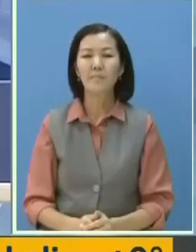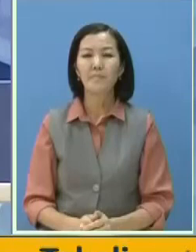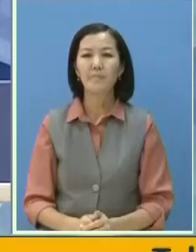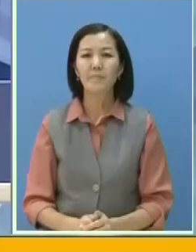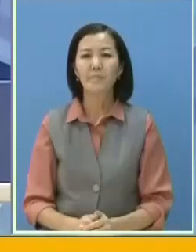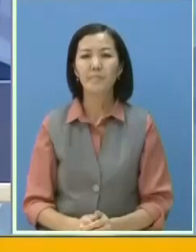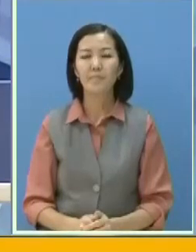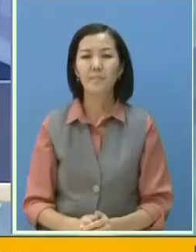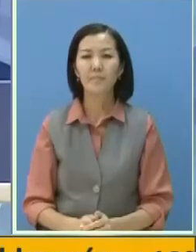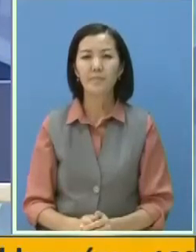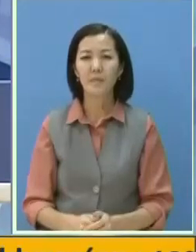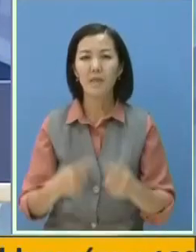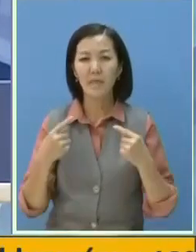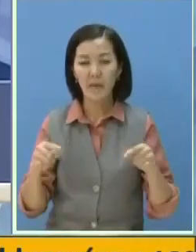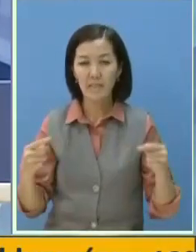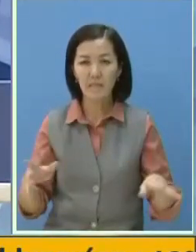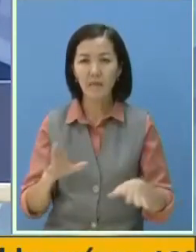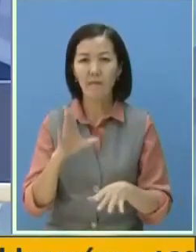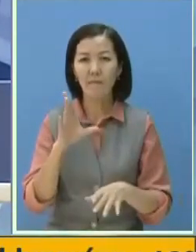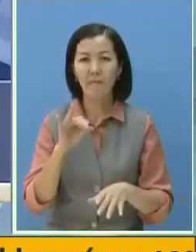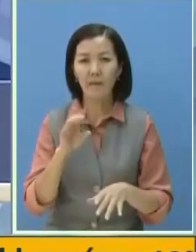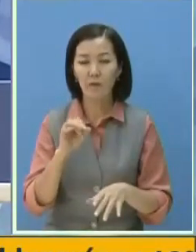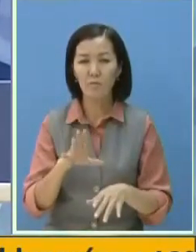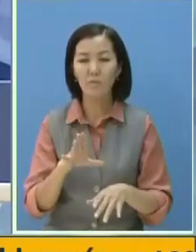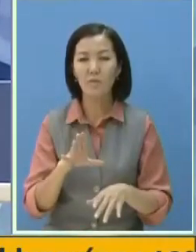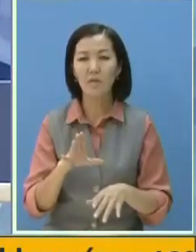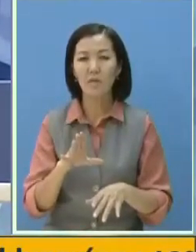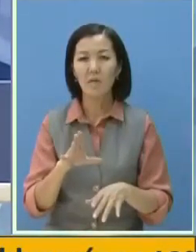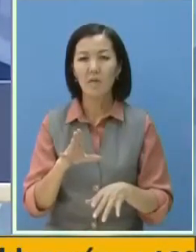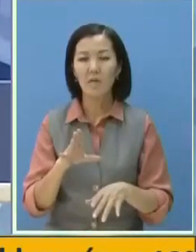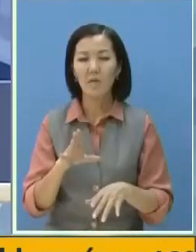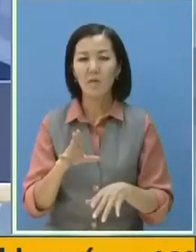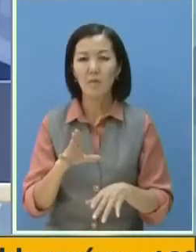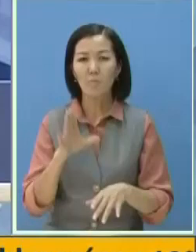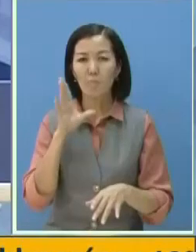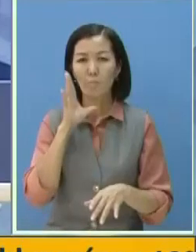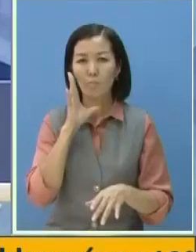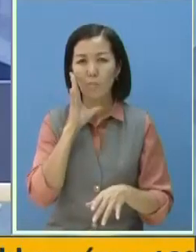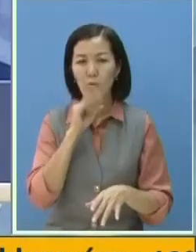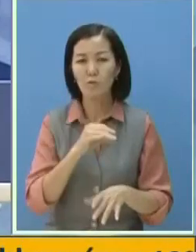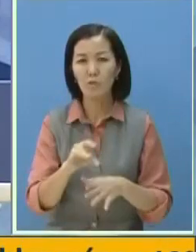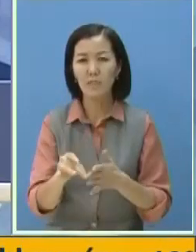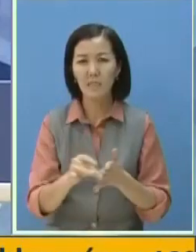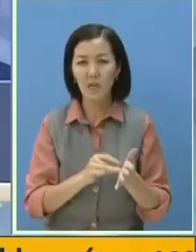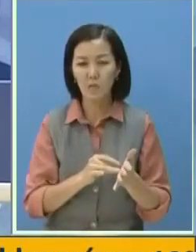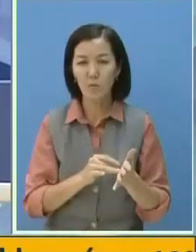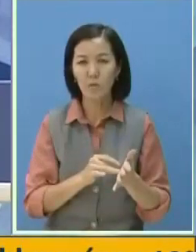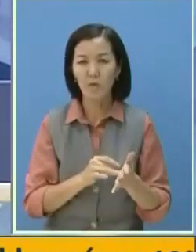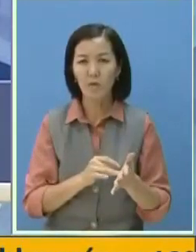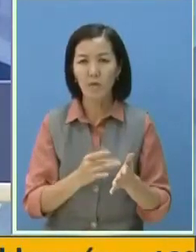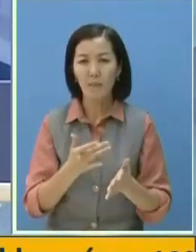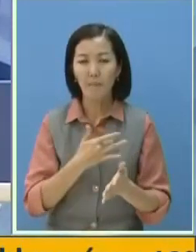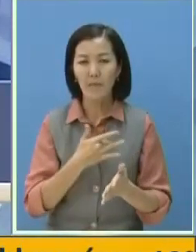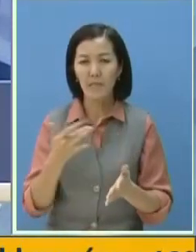него насаживаются все форменные элементы крови, да, то есть мы же знаем красные клетки, красные там тромбоциты, вот, то есть